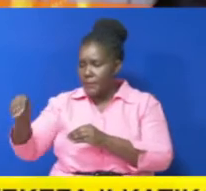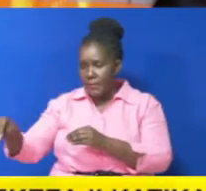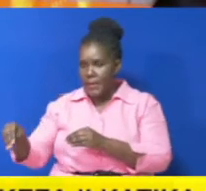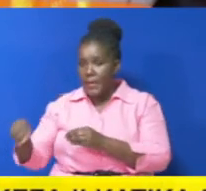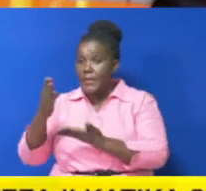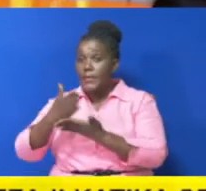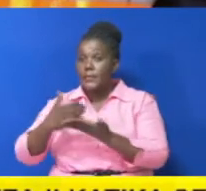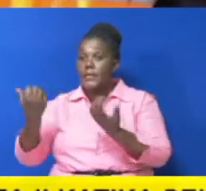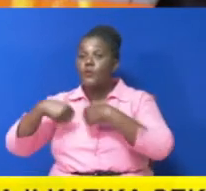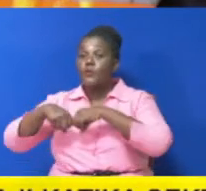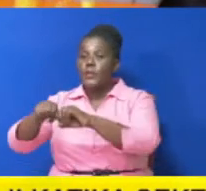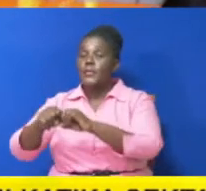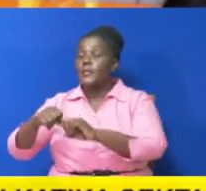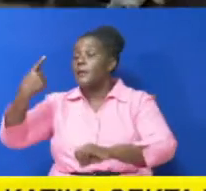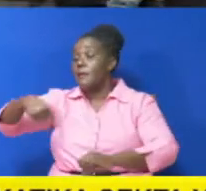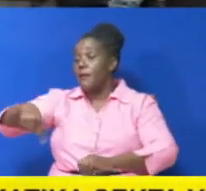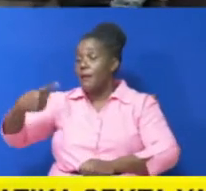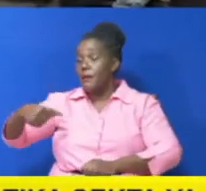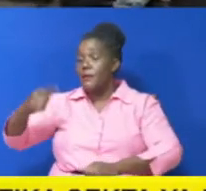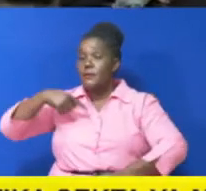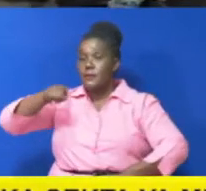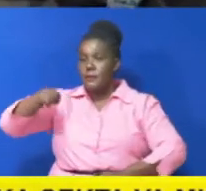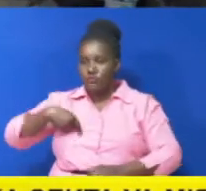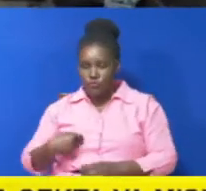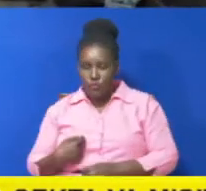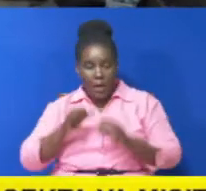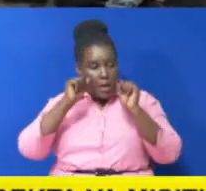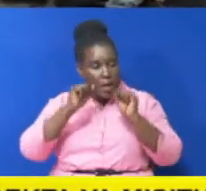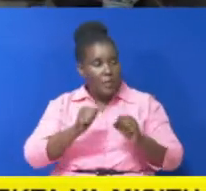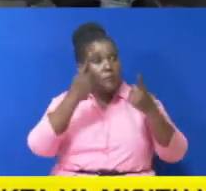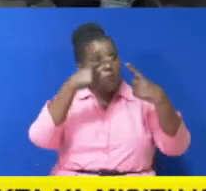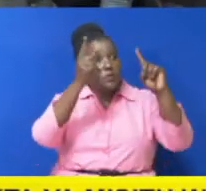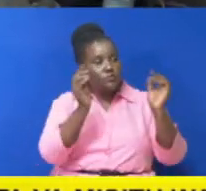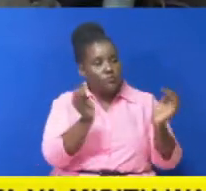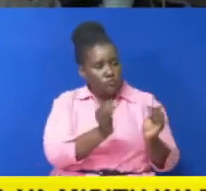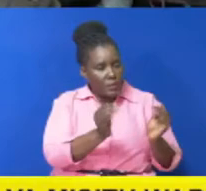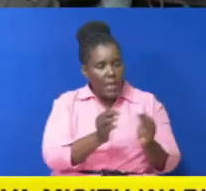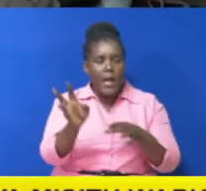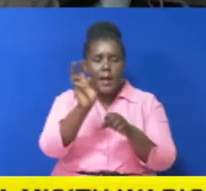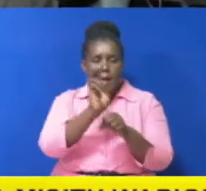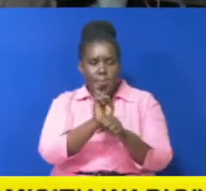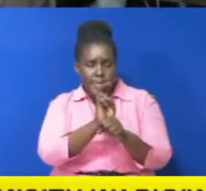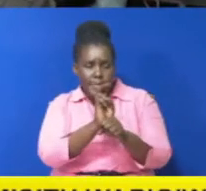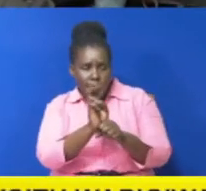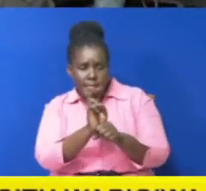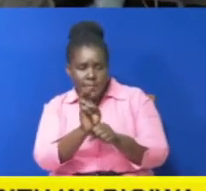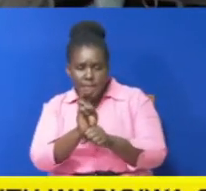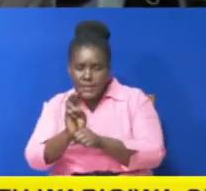utekelezaji wa ilani yetu kwamba tuendelee kutunza misitu, tuendelee kulinda na